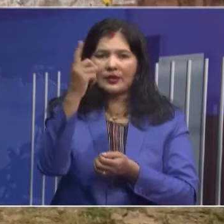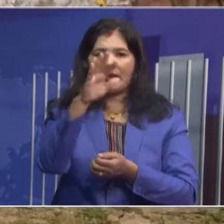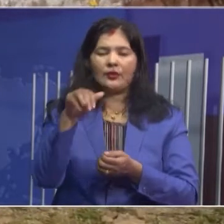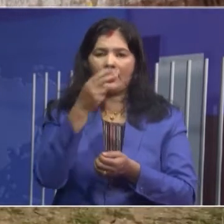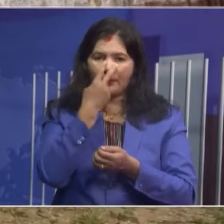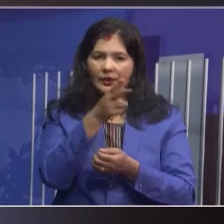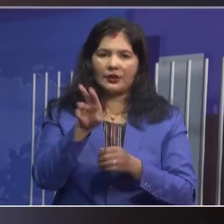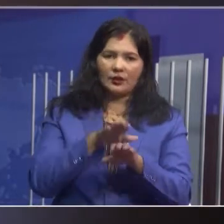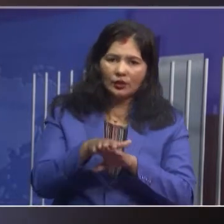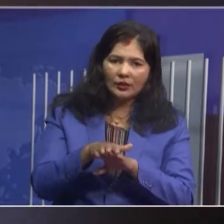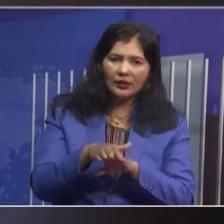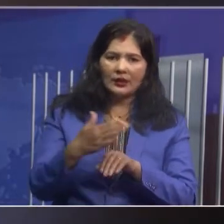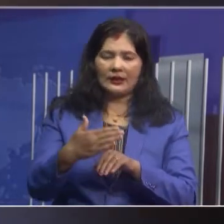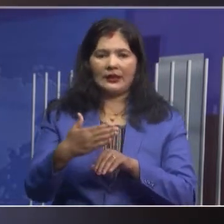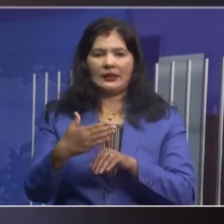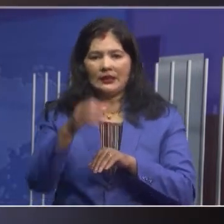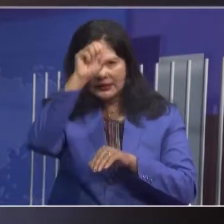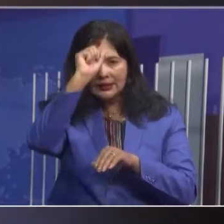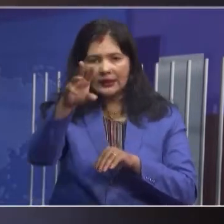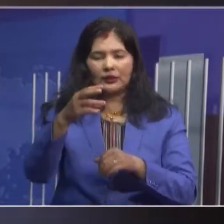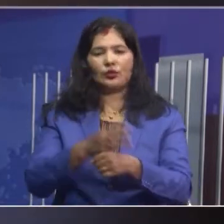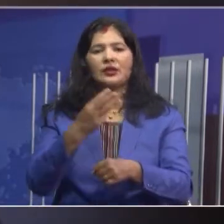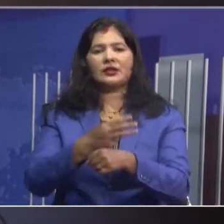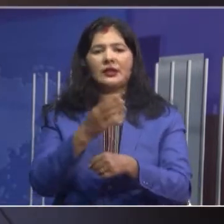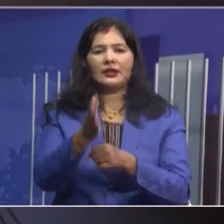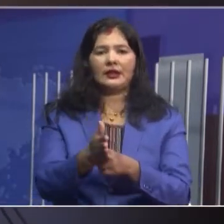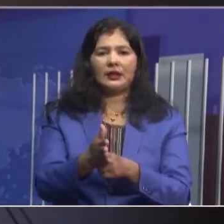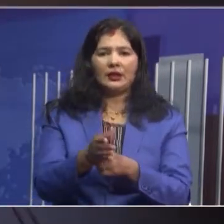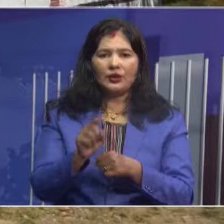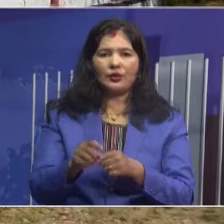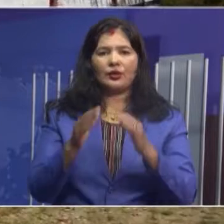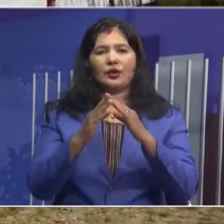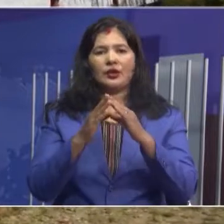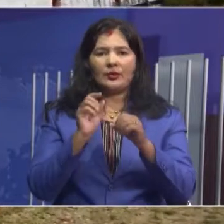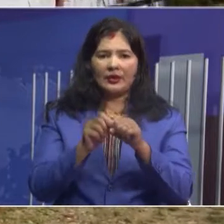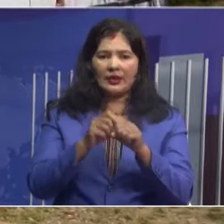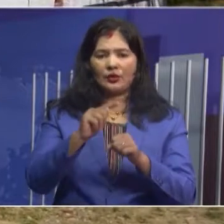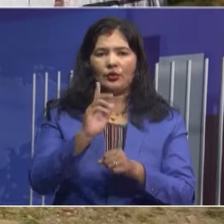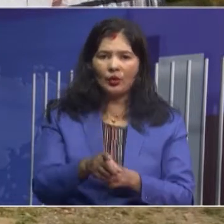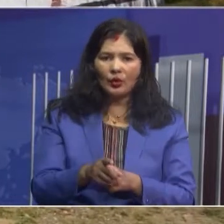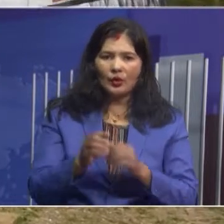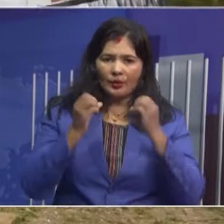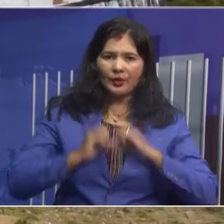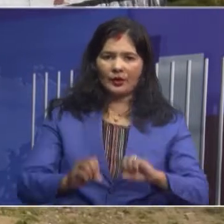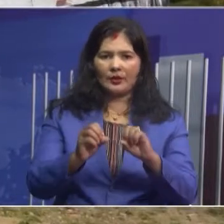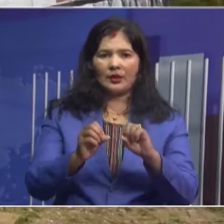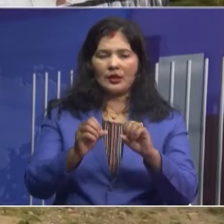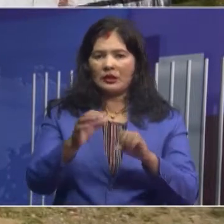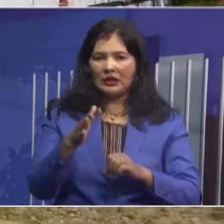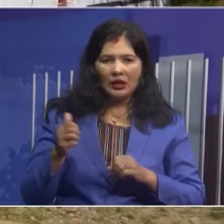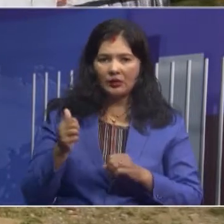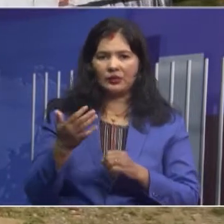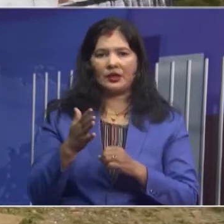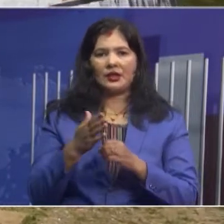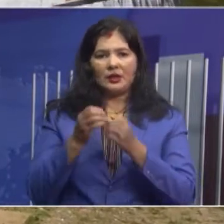भएका हतियारका बारेमा जानकारी गराउने उद्देश्यले कोदघरको निर्माण गरिएको हो। कोदघर प्रयोगमा नआउँदै छानो चुहिन थालेपछि भत्किने